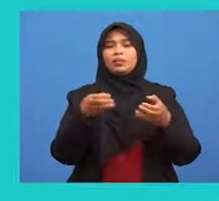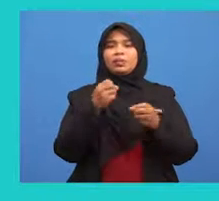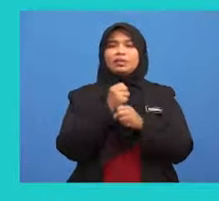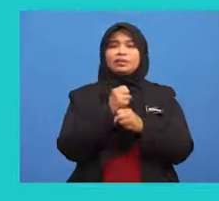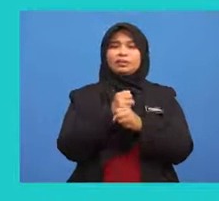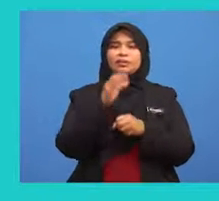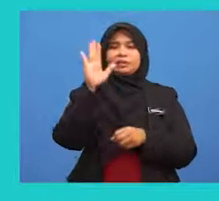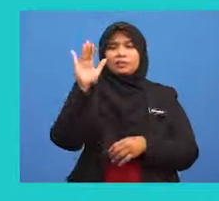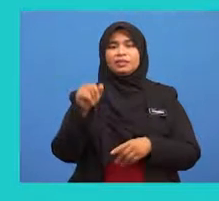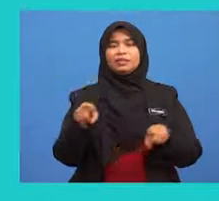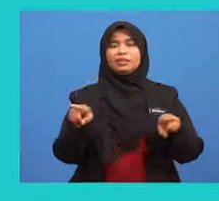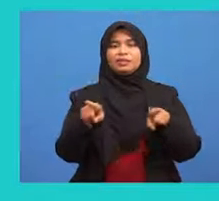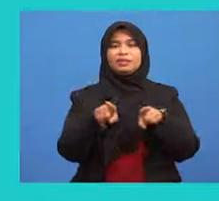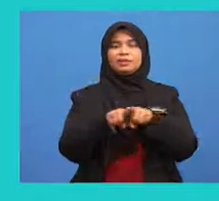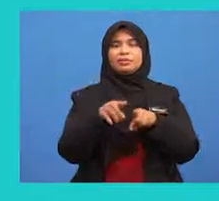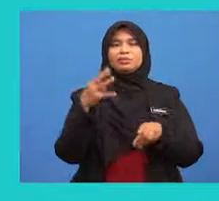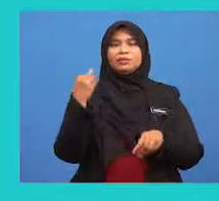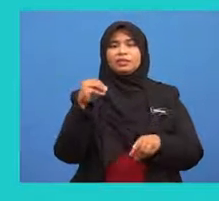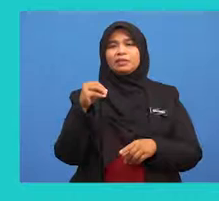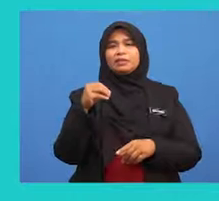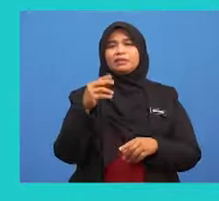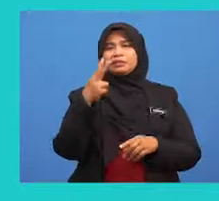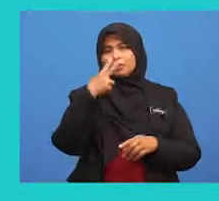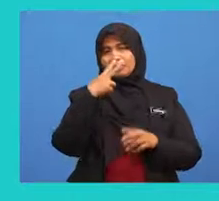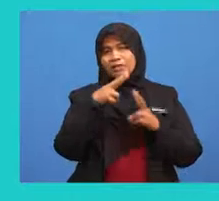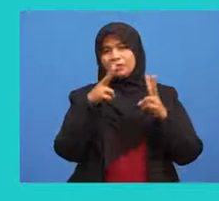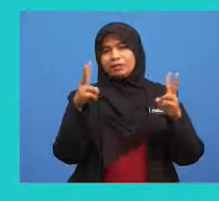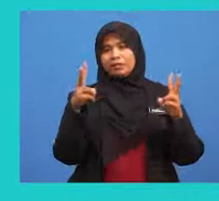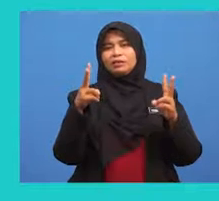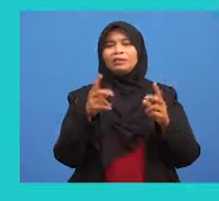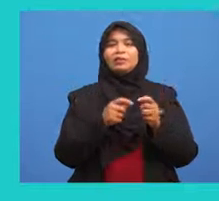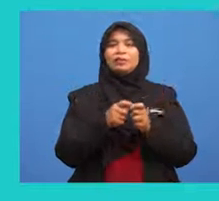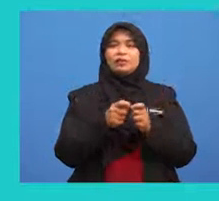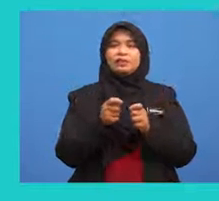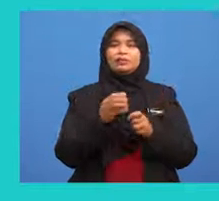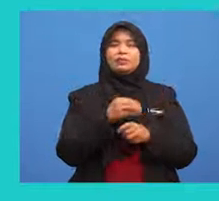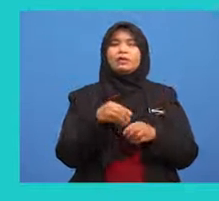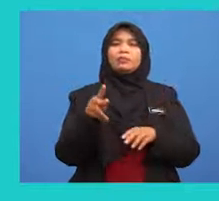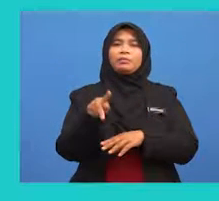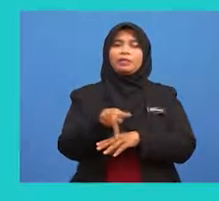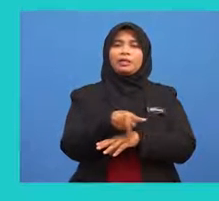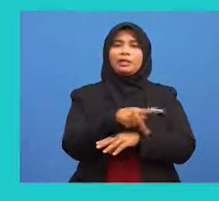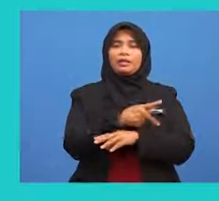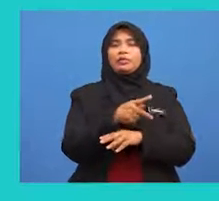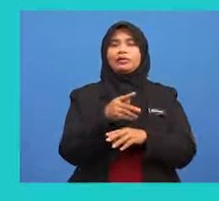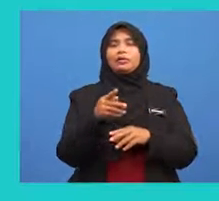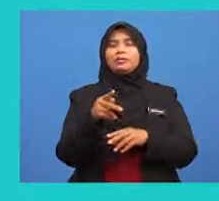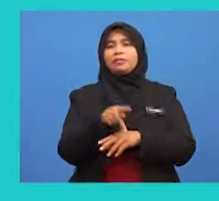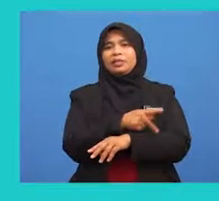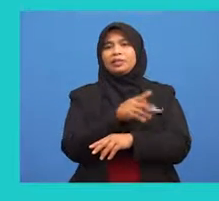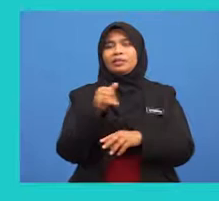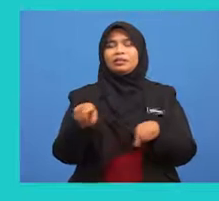sama. Mereka kelihatan sangat tekun serta memakai pakaian yang seragam yang